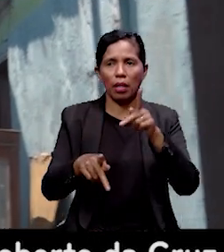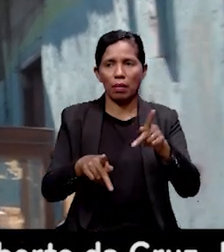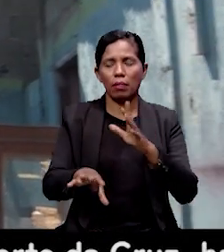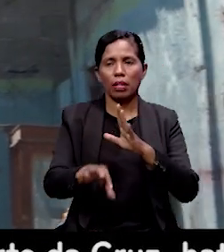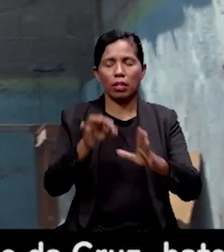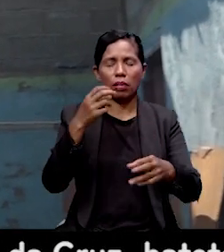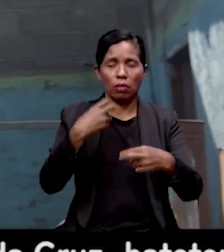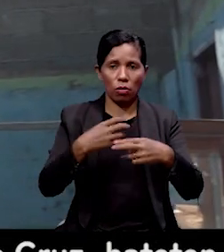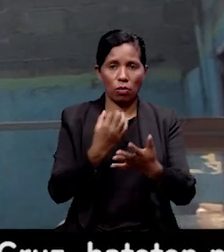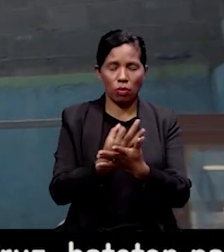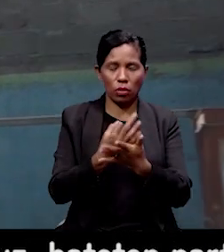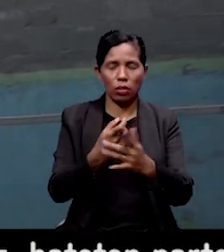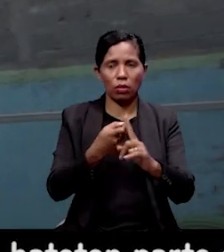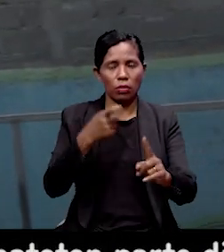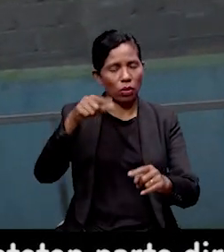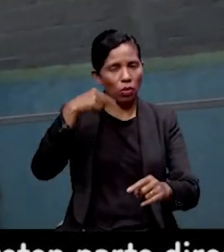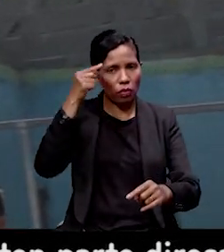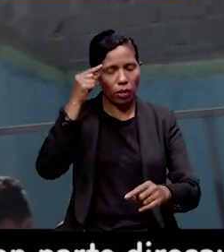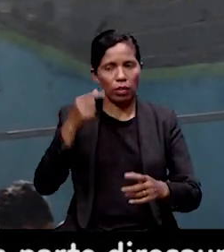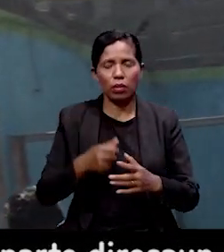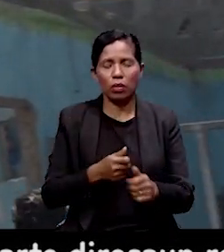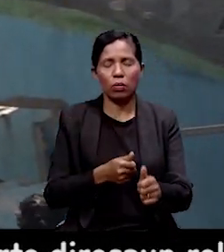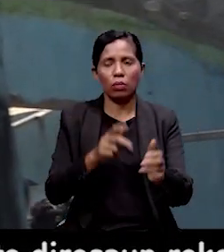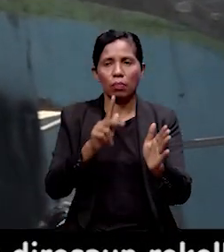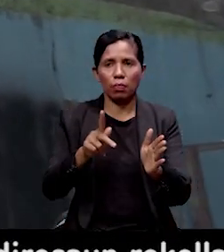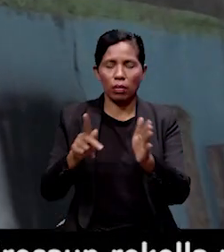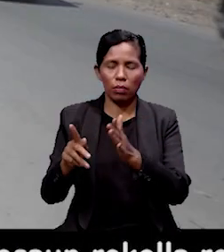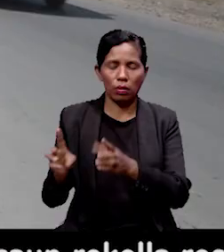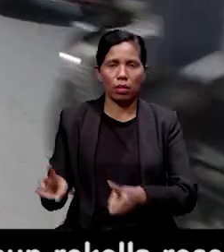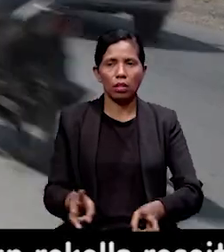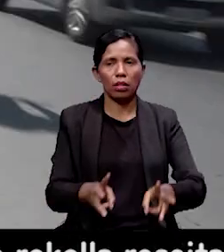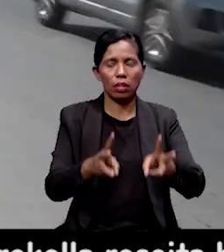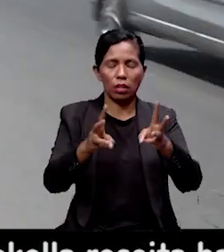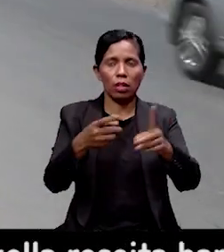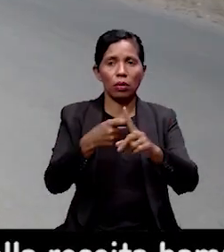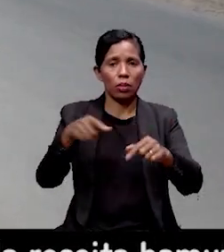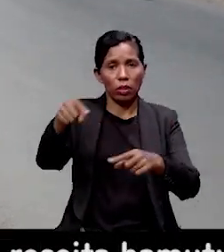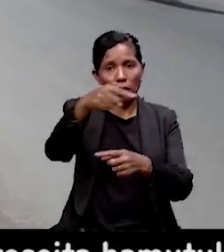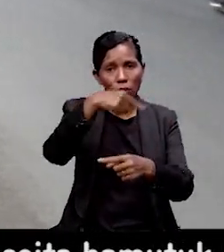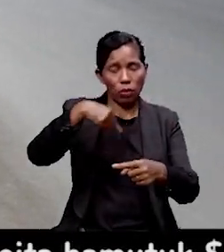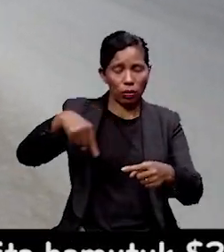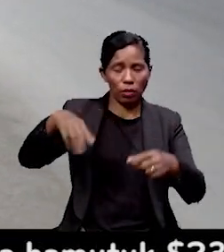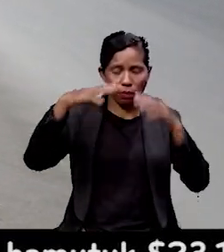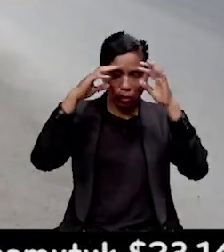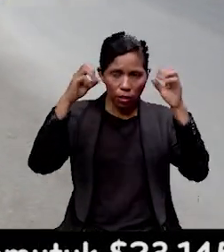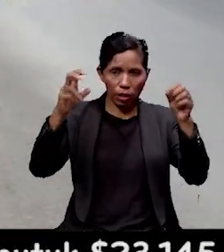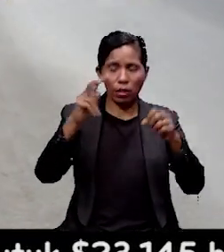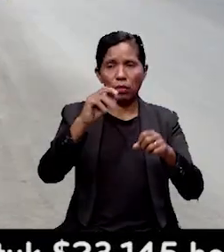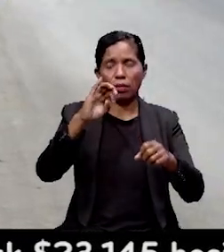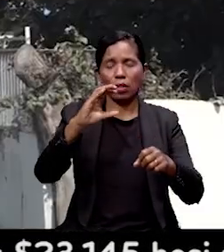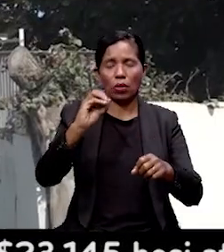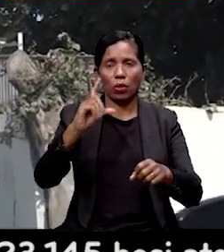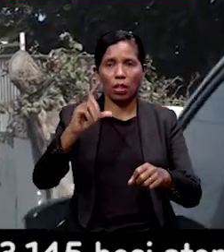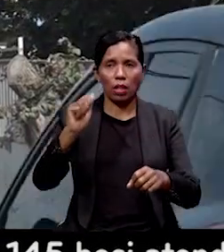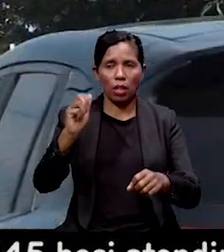ona kompensasaun husi governo. Tir plano estrada direção rotunda Presidente Nicolau Lobato to uma ada tasitolu